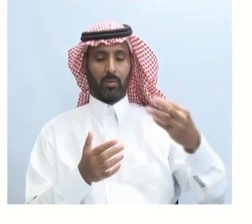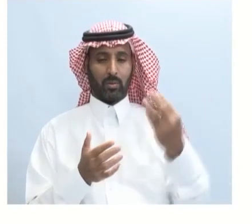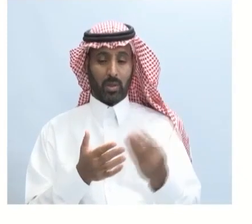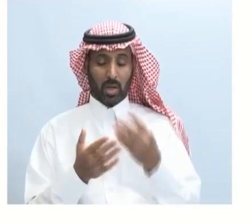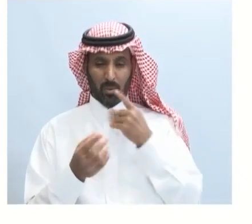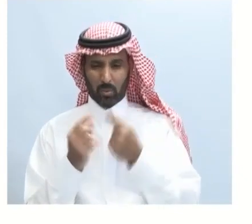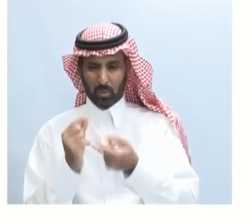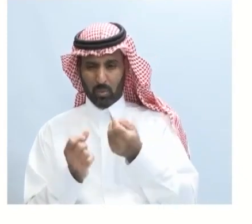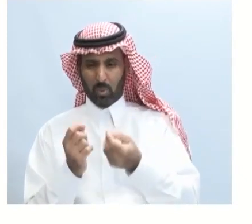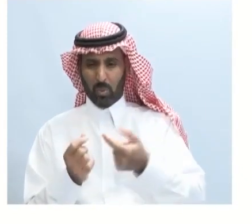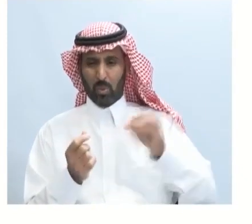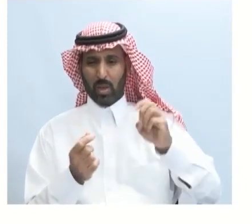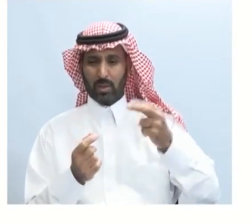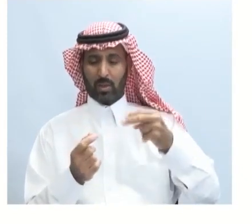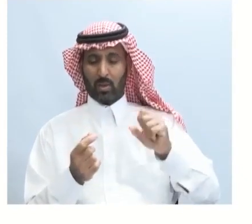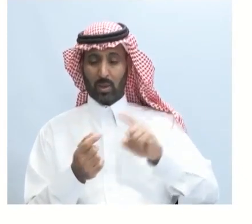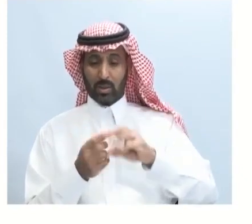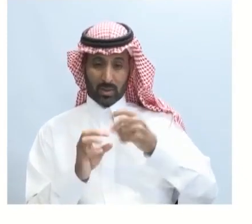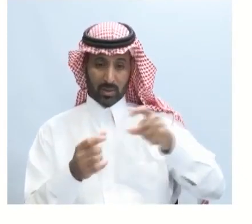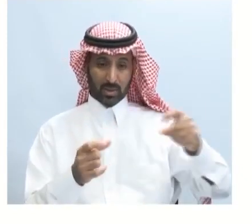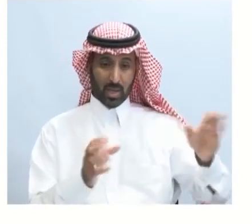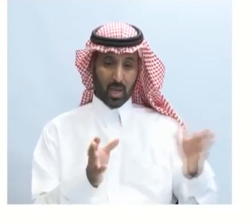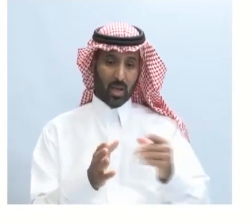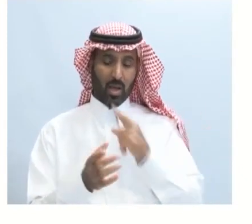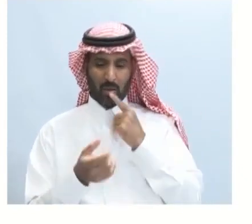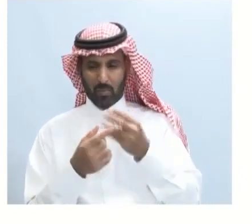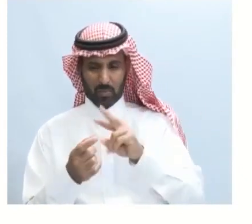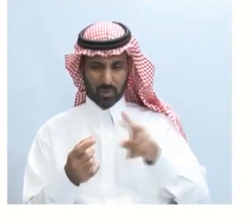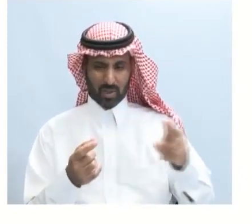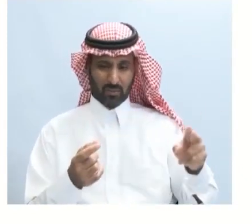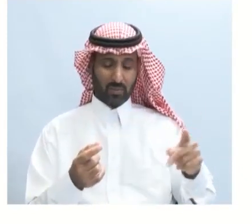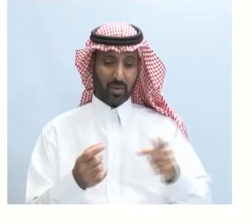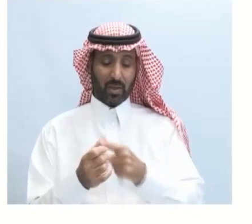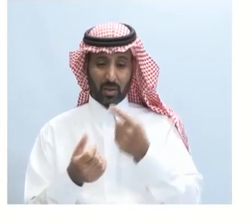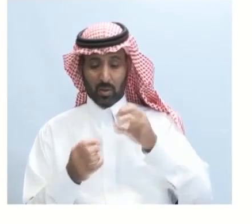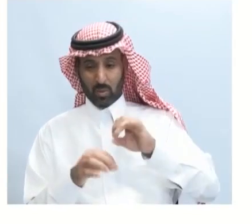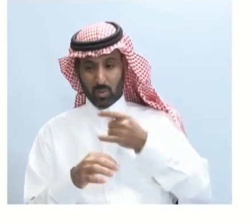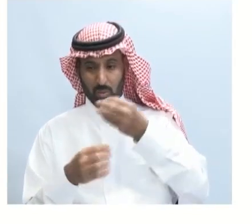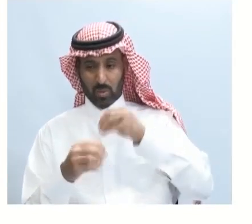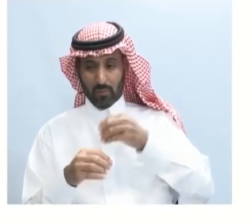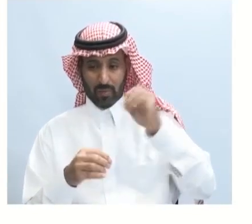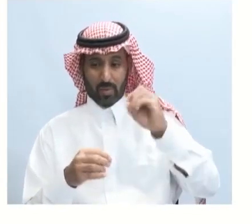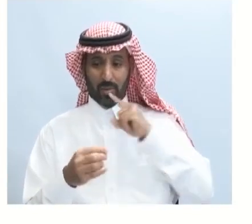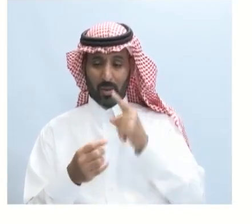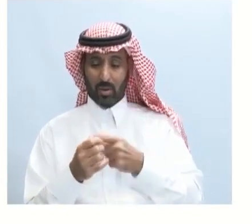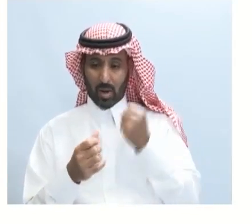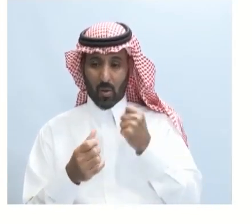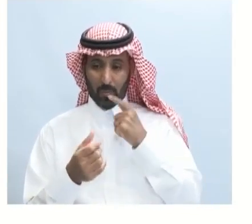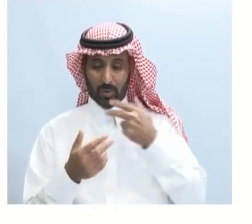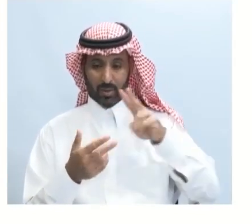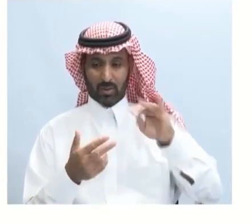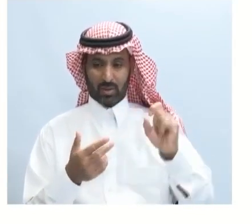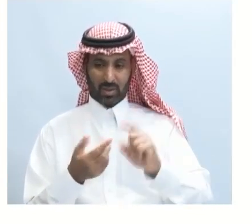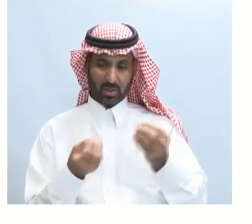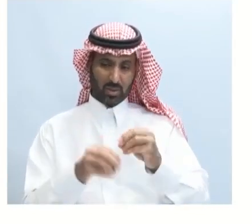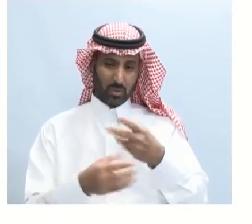الساخن ولكن بالنسبه للسلاسل الطويله غير المتماثله تكون عمليه الاكسده هنا قويه بالنسبه للكيتونات جيده وتعطي